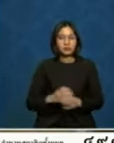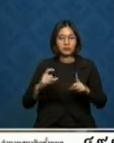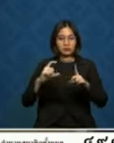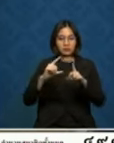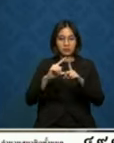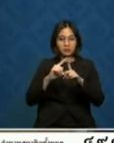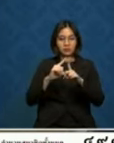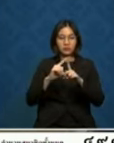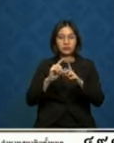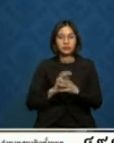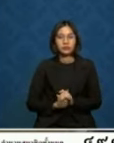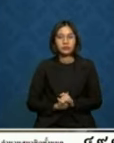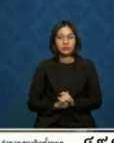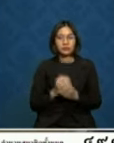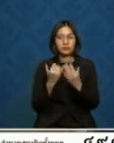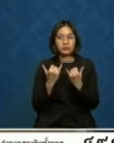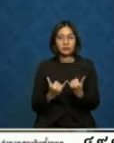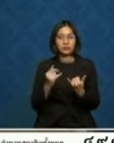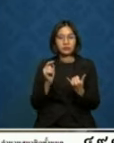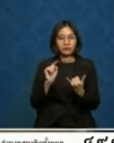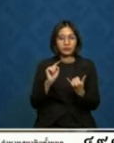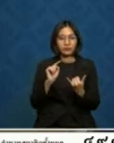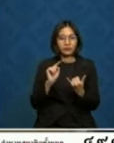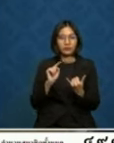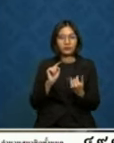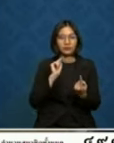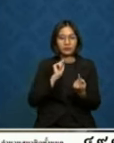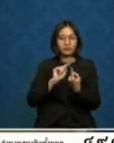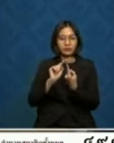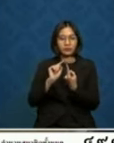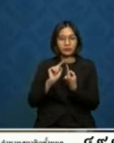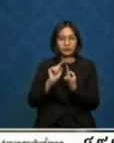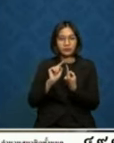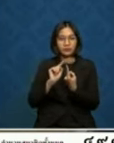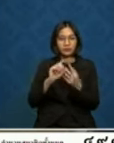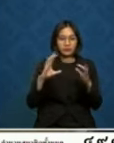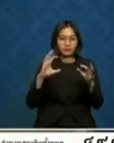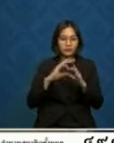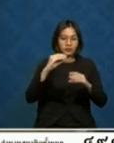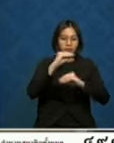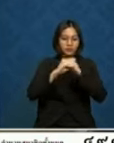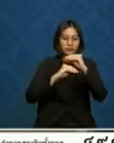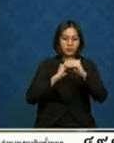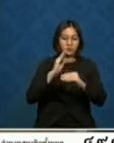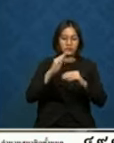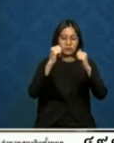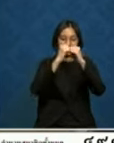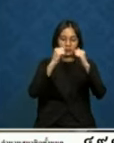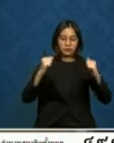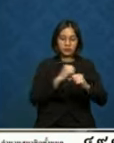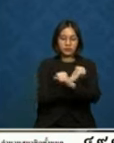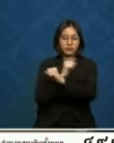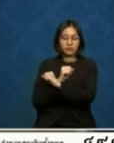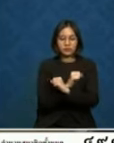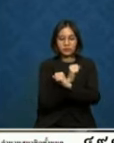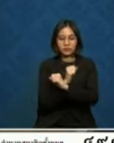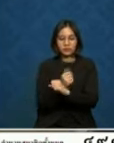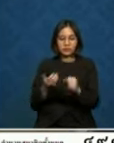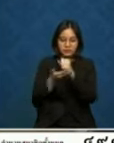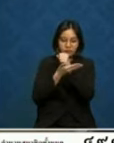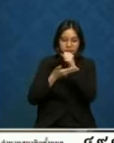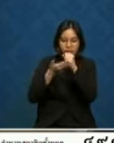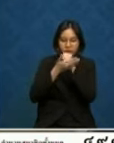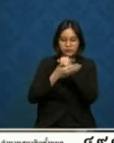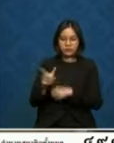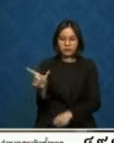ชาชนครับท่านประธานครับวันนี้ผมขอพูดถึงประเด็นการทับซ้อนของโครงการในสำนักงานป้องกันและปราบปรามยาเสพติด